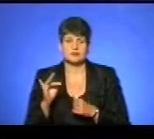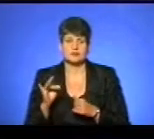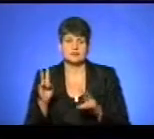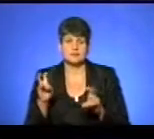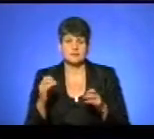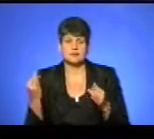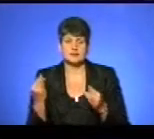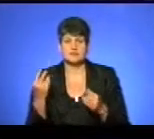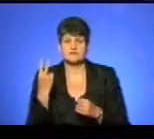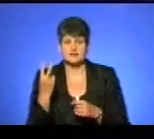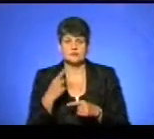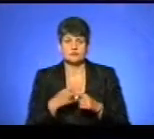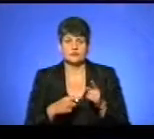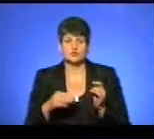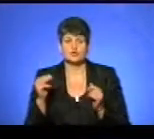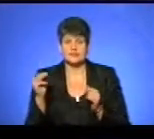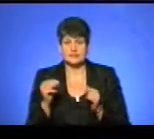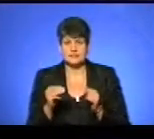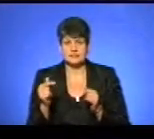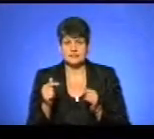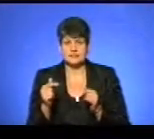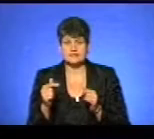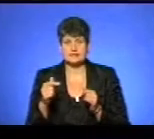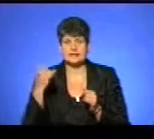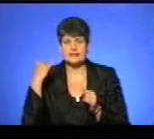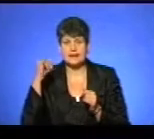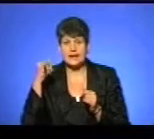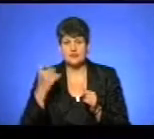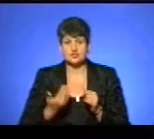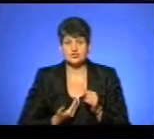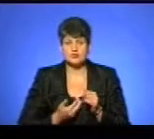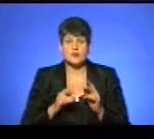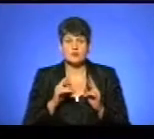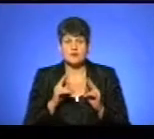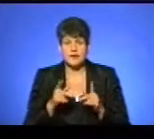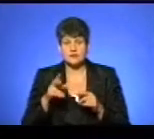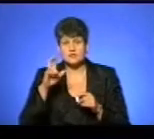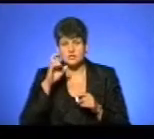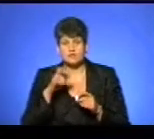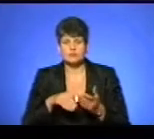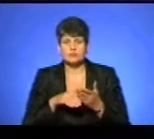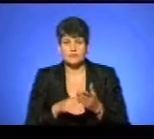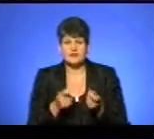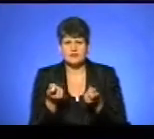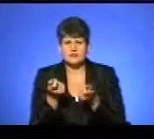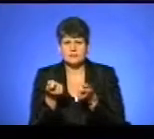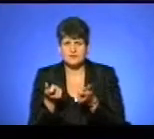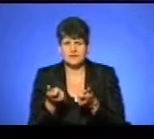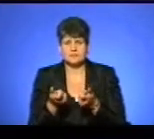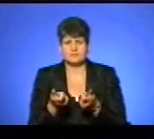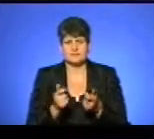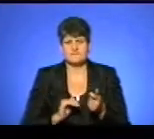цікава. 2,5 тисячі за теляче життя. Або як держава допомагає дрібним фермерам розвивати